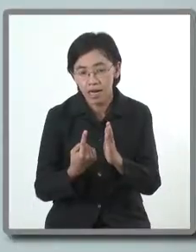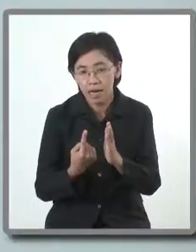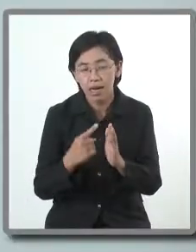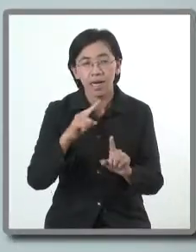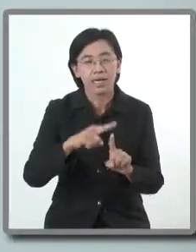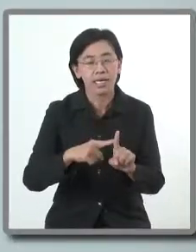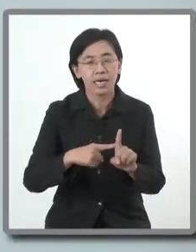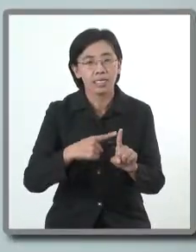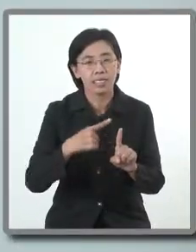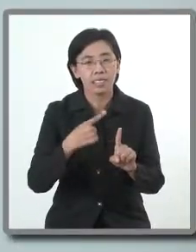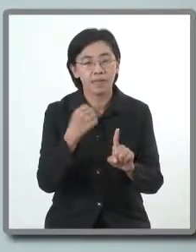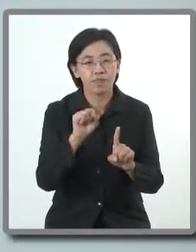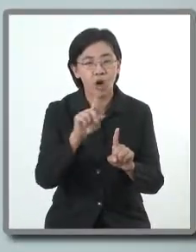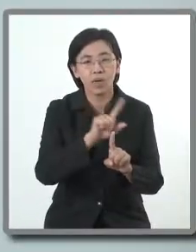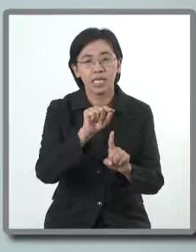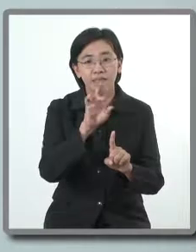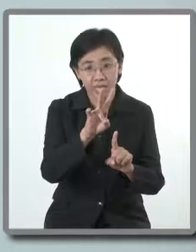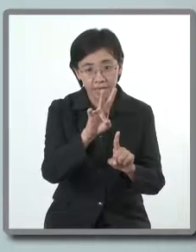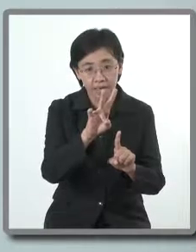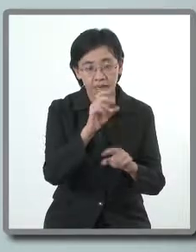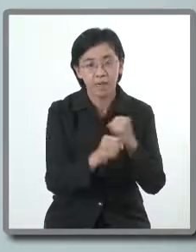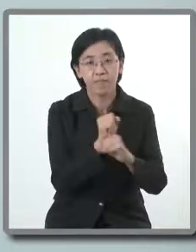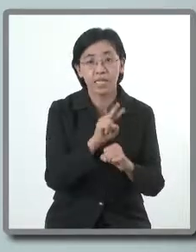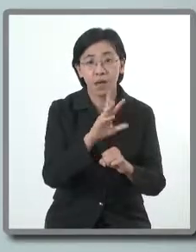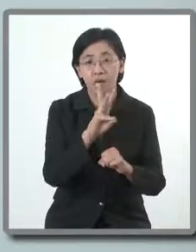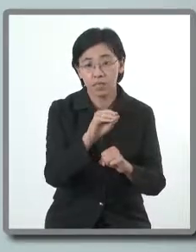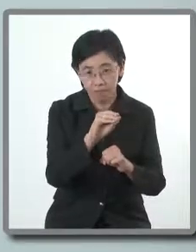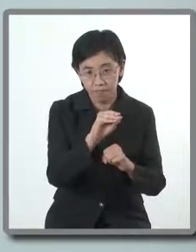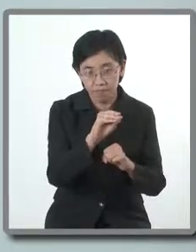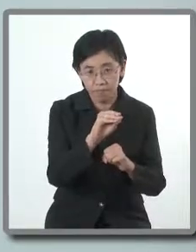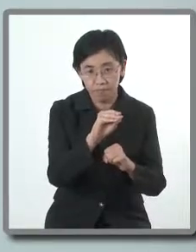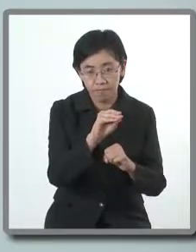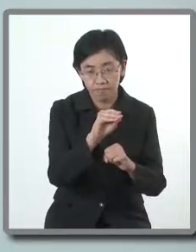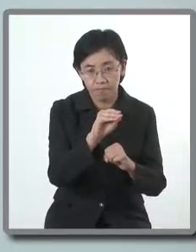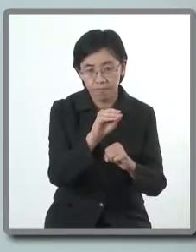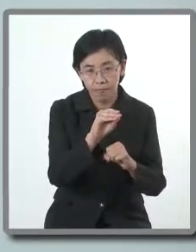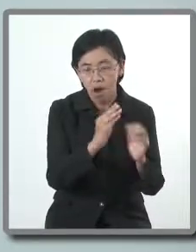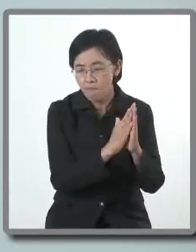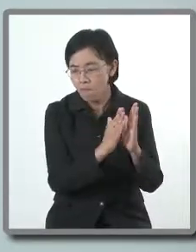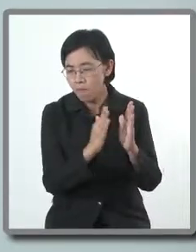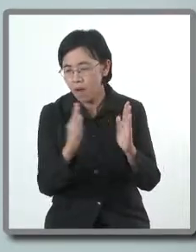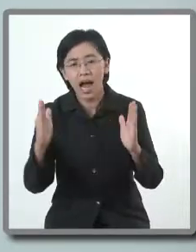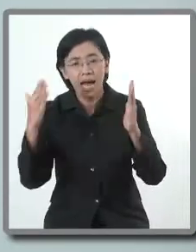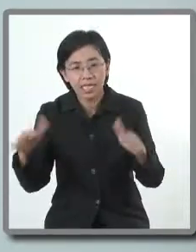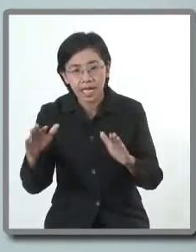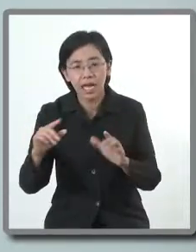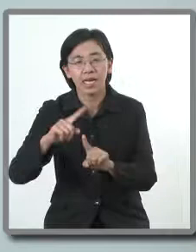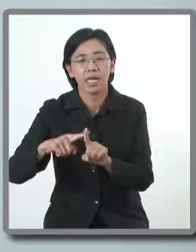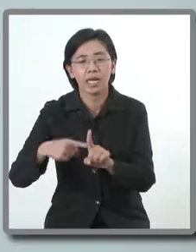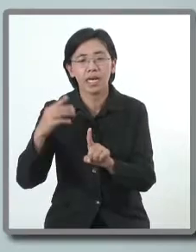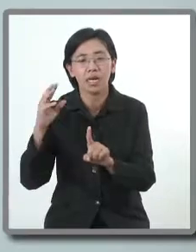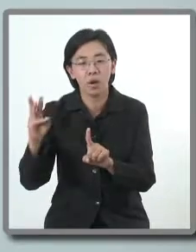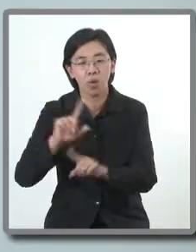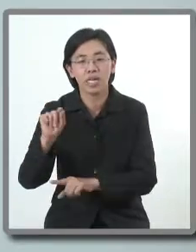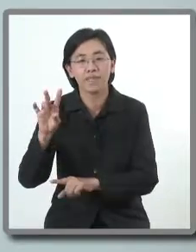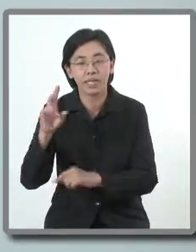27ธันวานะครับปี60แล้วก็ต้องส่งมอบให้เสร็จภายในวันที่27มิถุนายน